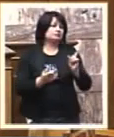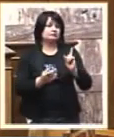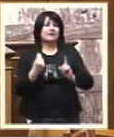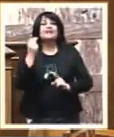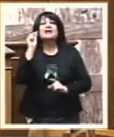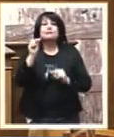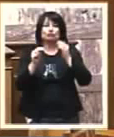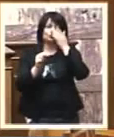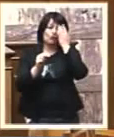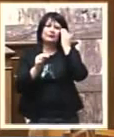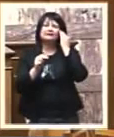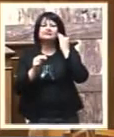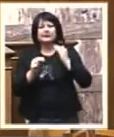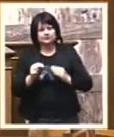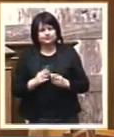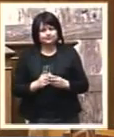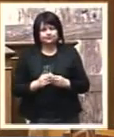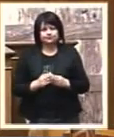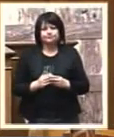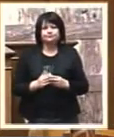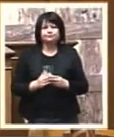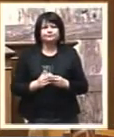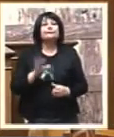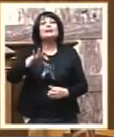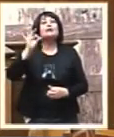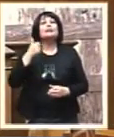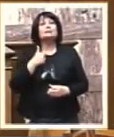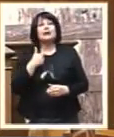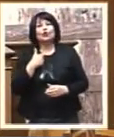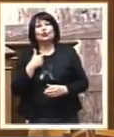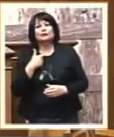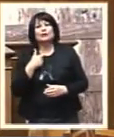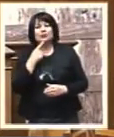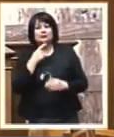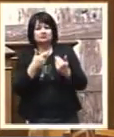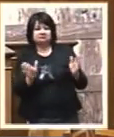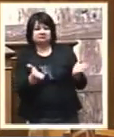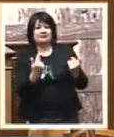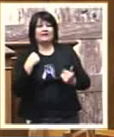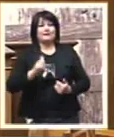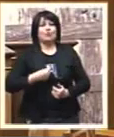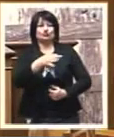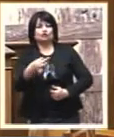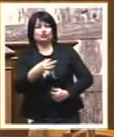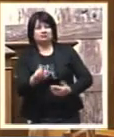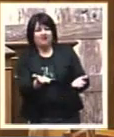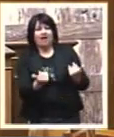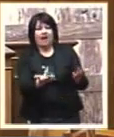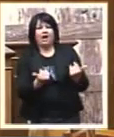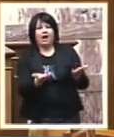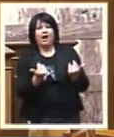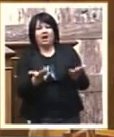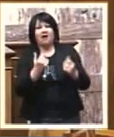δίθεν αριστερή, αλλά πολύ δεξιά τελικά επιλογή ανοίγματος των θυρών του δημοσίου, ώστε να προσληφθούν